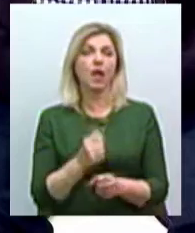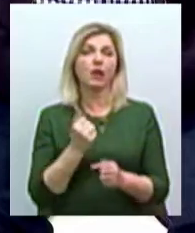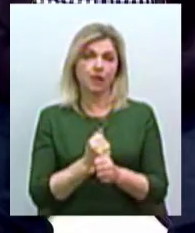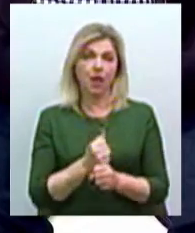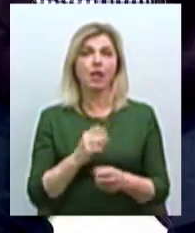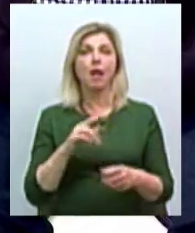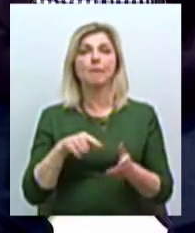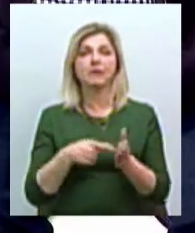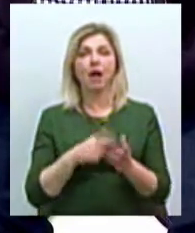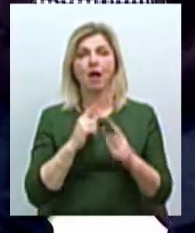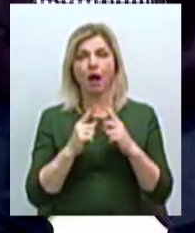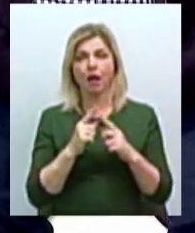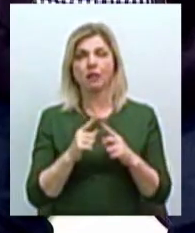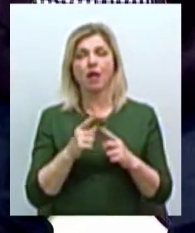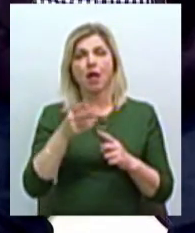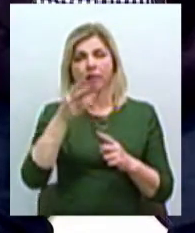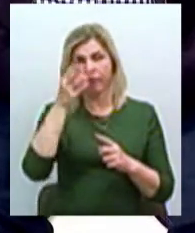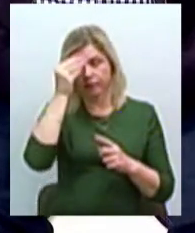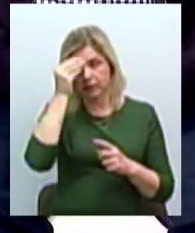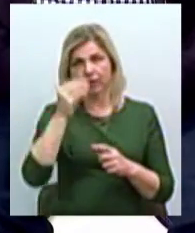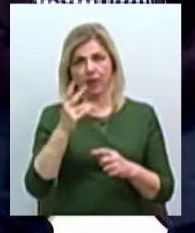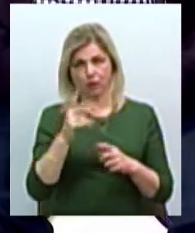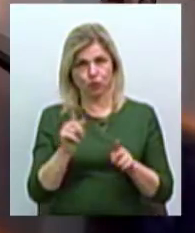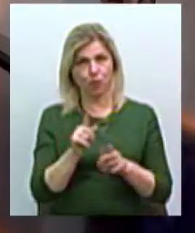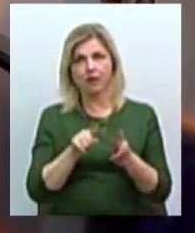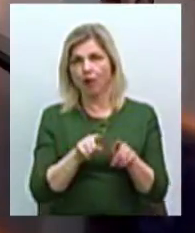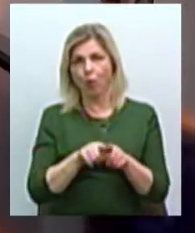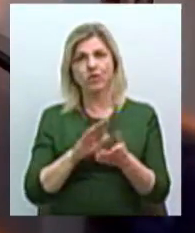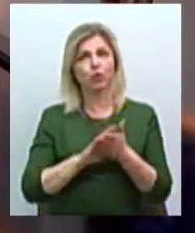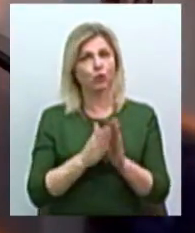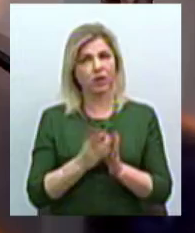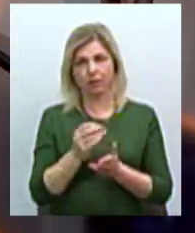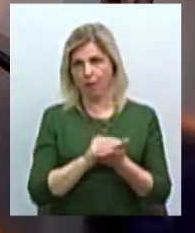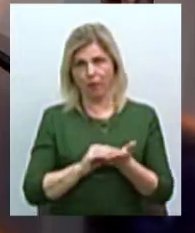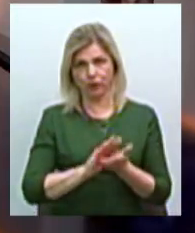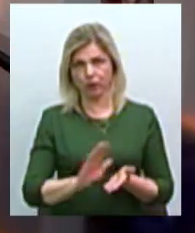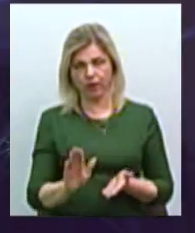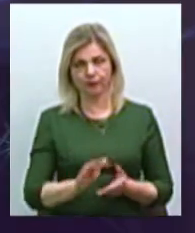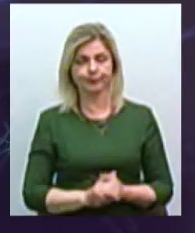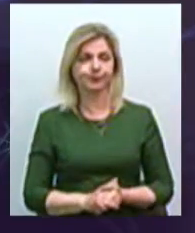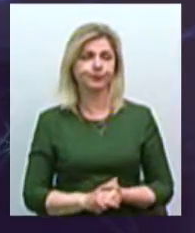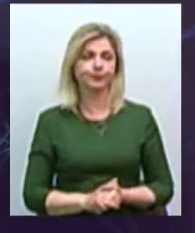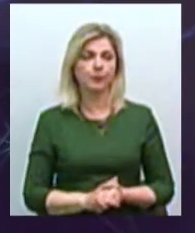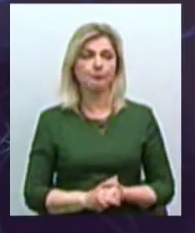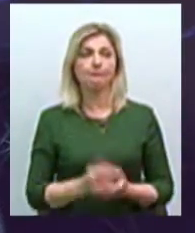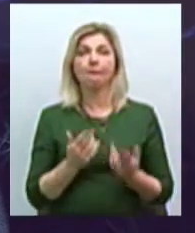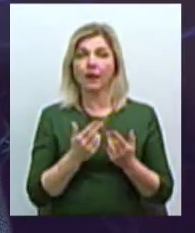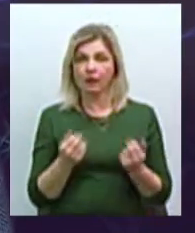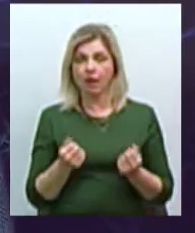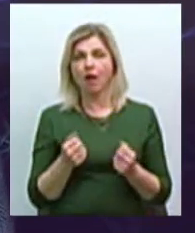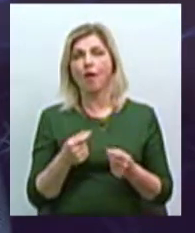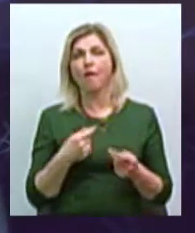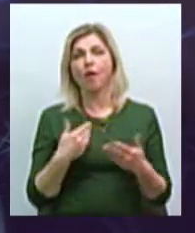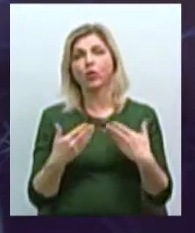цієї ситуації, щоб в подальшому такого не було? Дякую. Дякую за запитання. Дійсно, поводити себе з